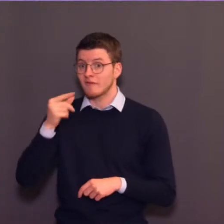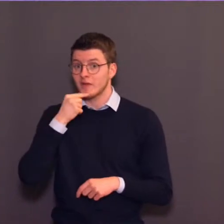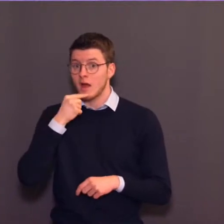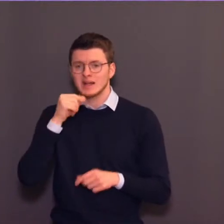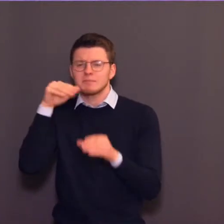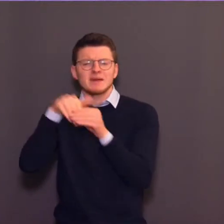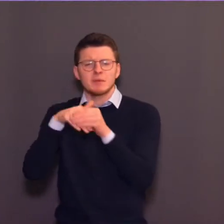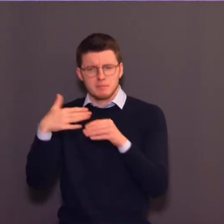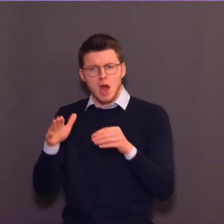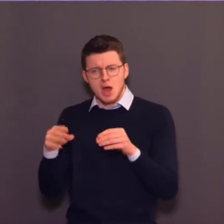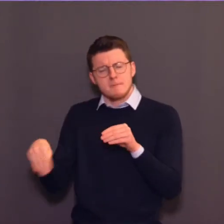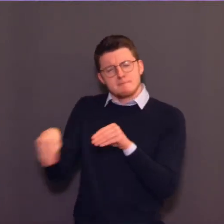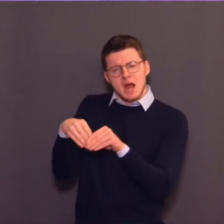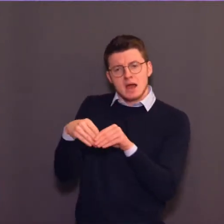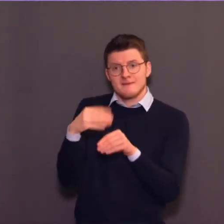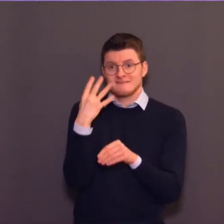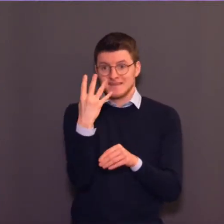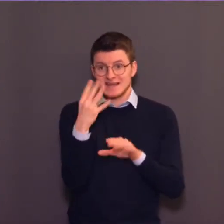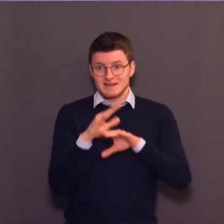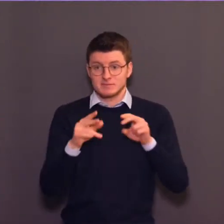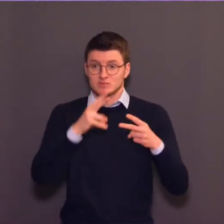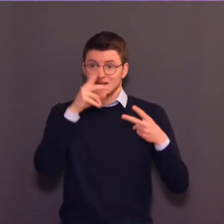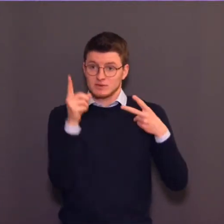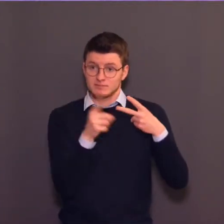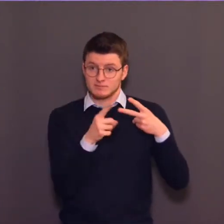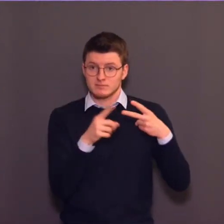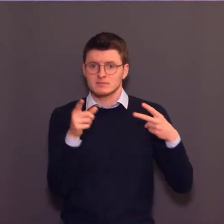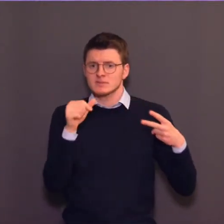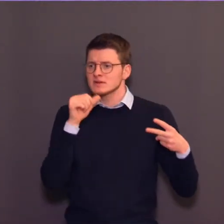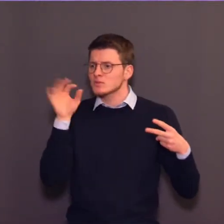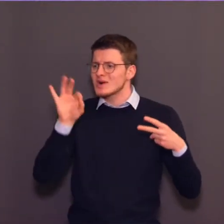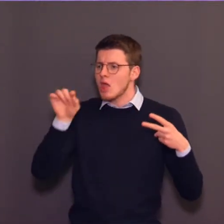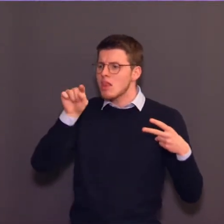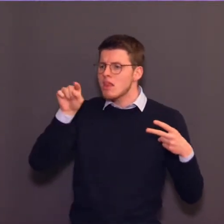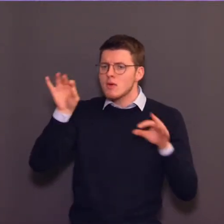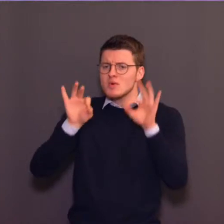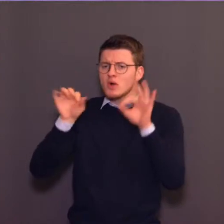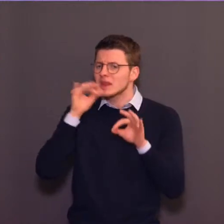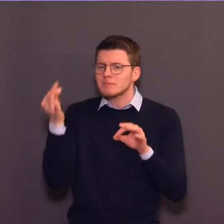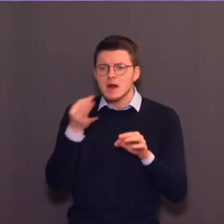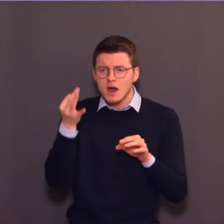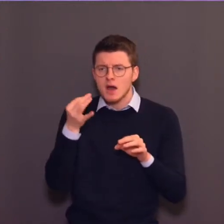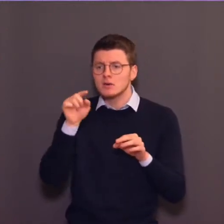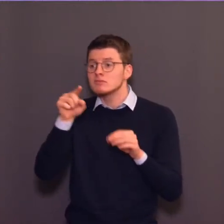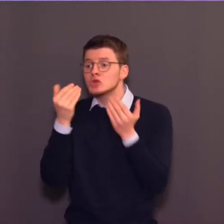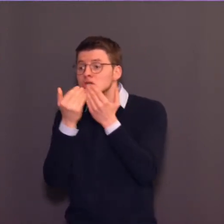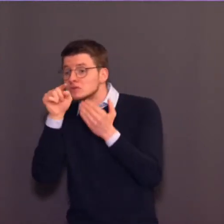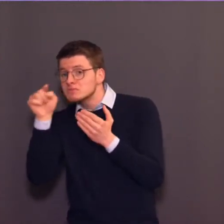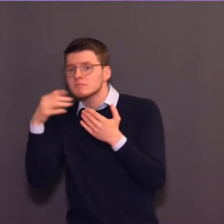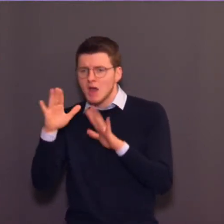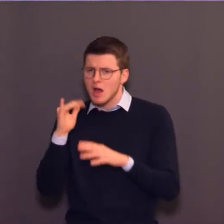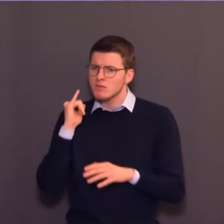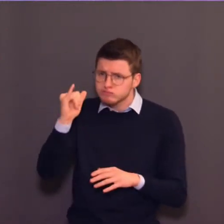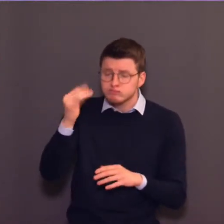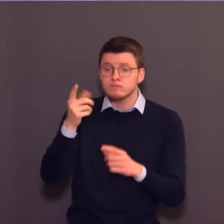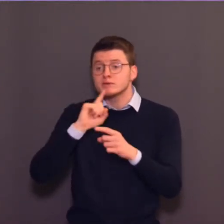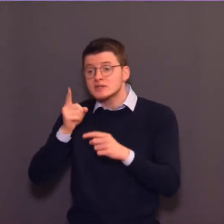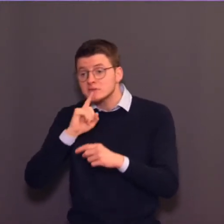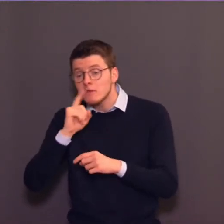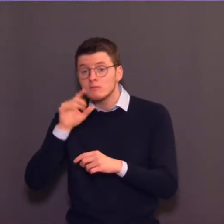Niet-essentiële winkels en dienstverlening kunnen activiteiten verder zetten via een systeem van bestellen, afhalen, leveren of op